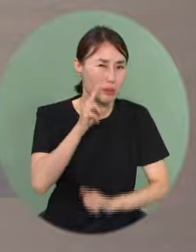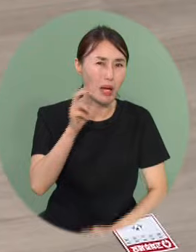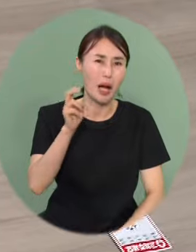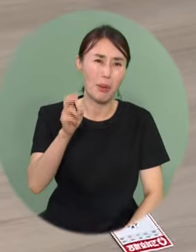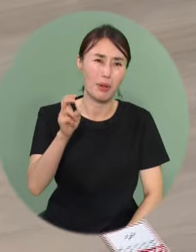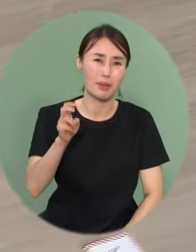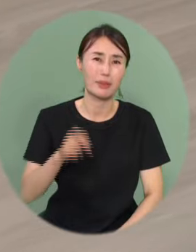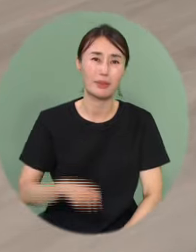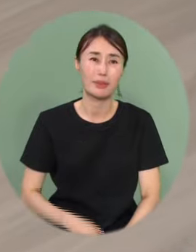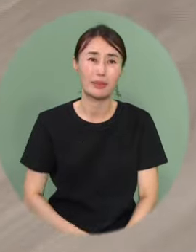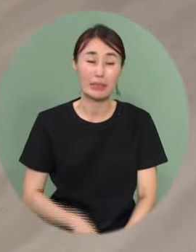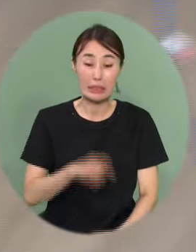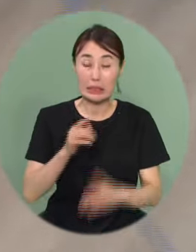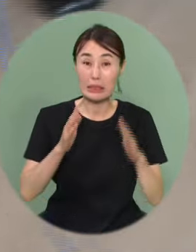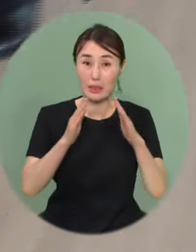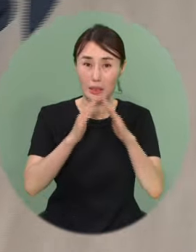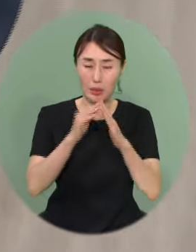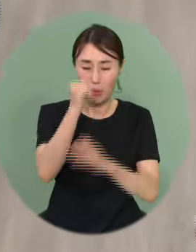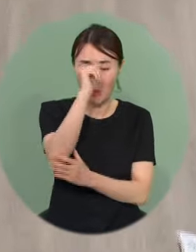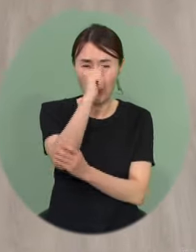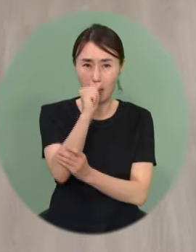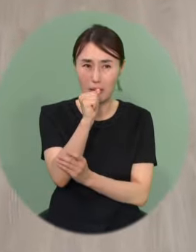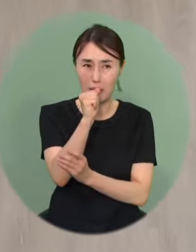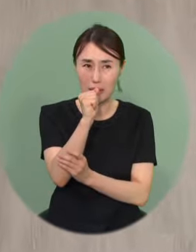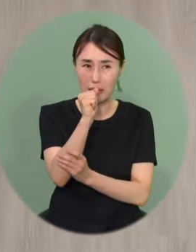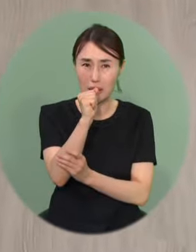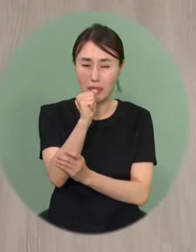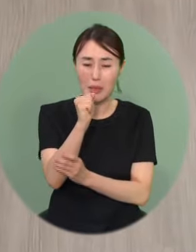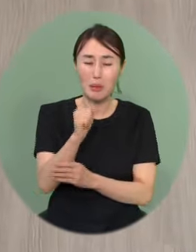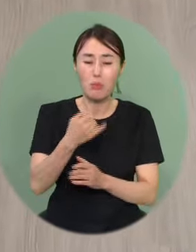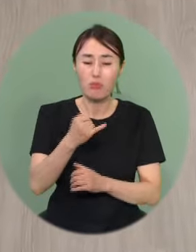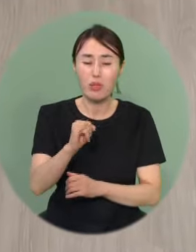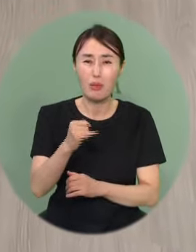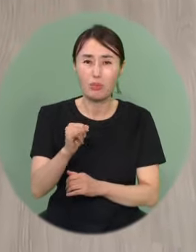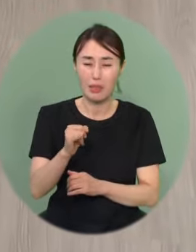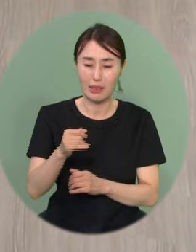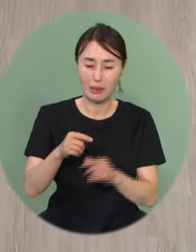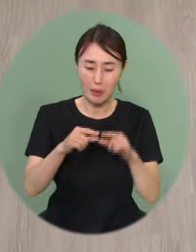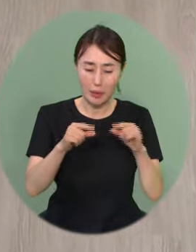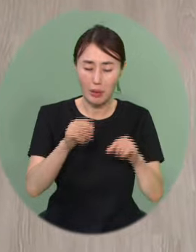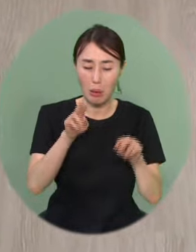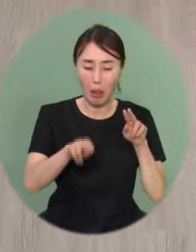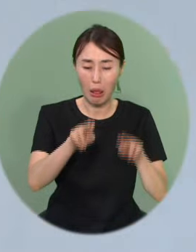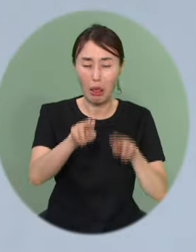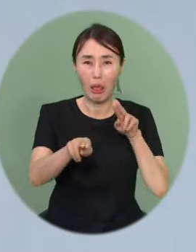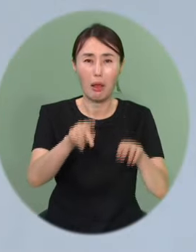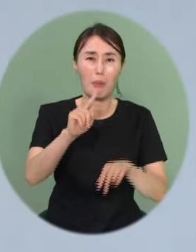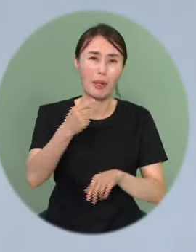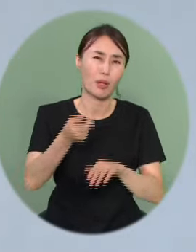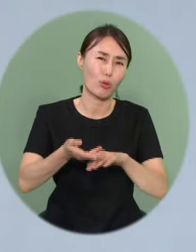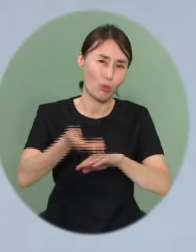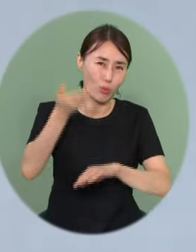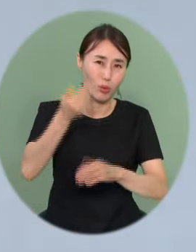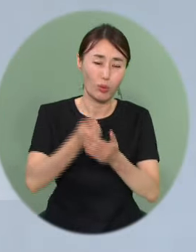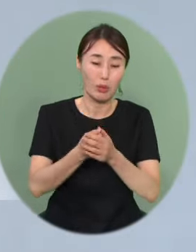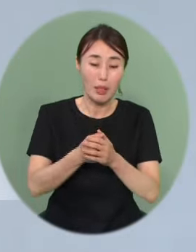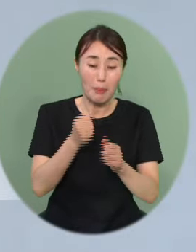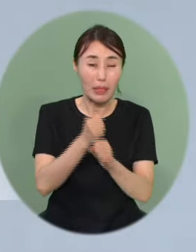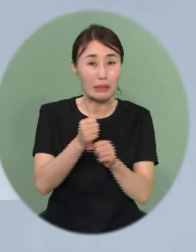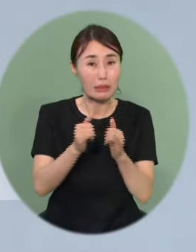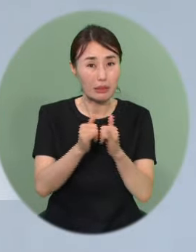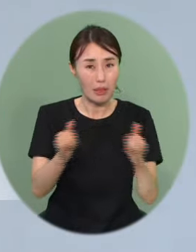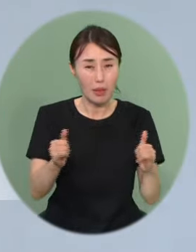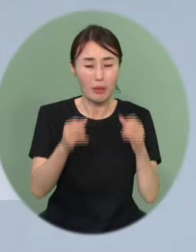있는데. 이 집에는 곰팡이가 피었다는 하자 스티커가 100개 이상 붙어 있습니다. 시공사 측은